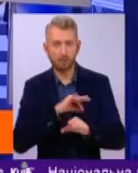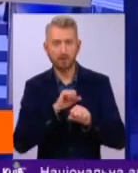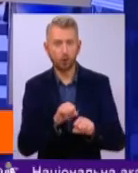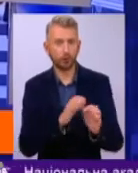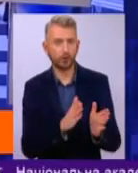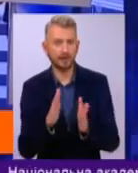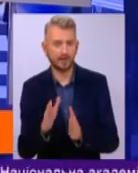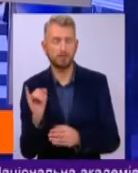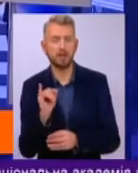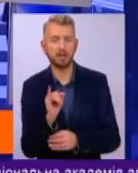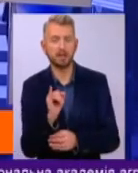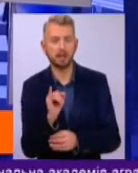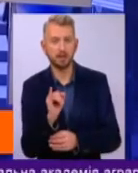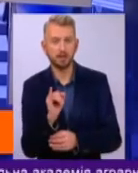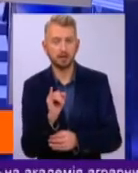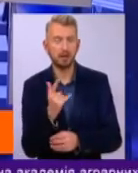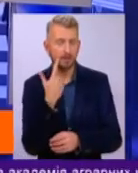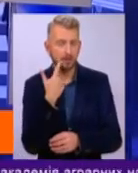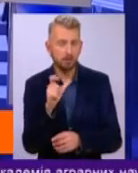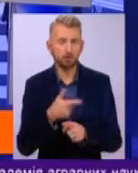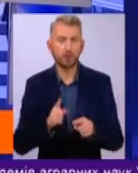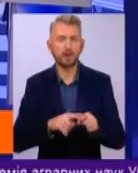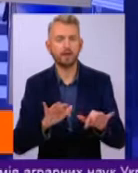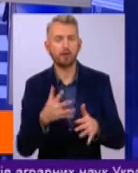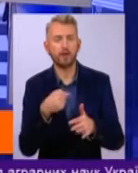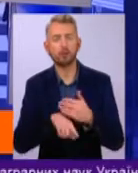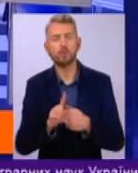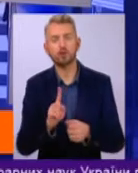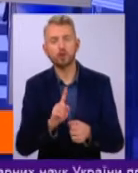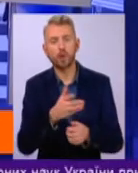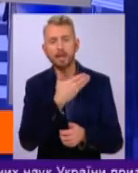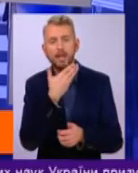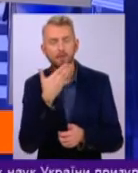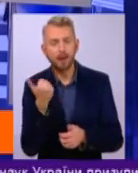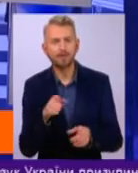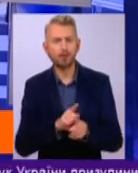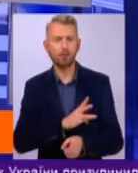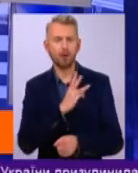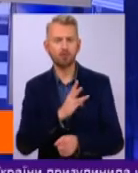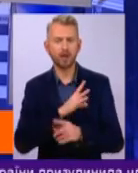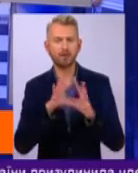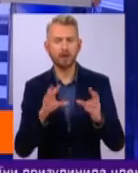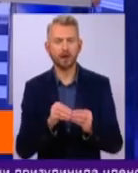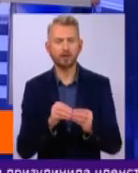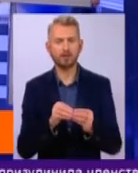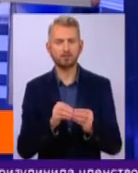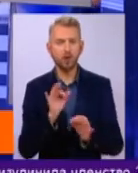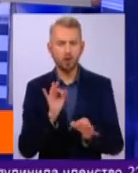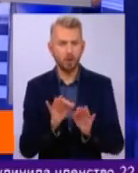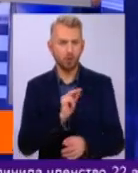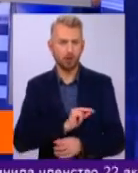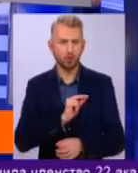системи. І здебільшого це відбувається тому, що немає такого бажання взагалі її запустити в нормальну